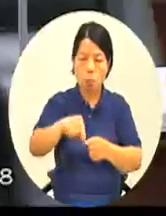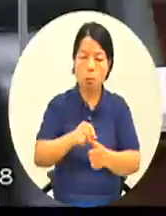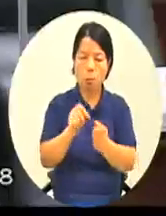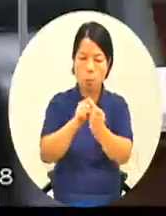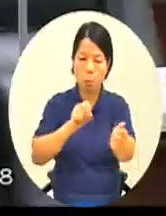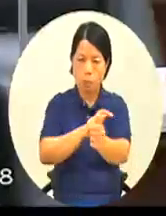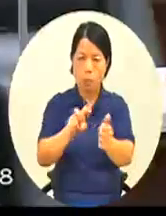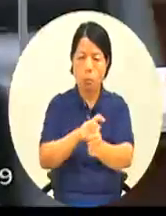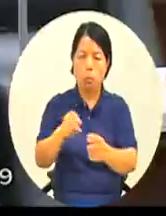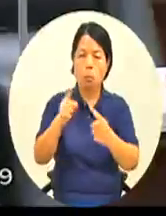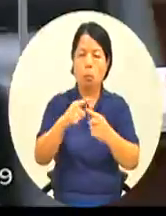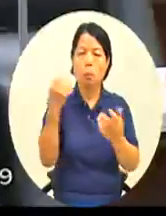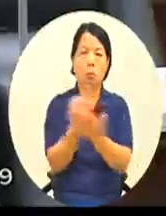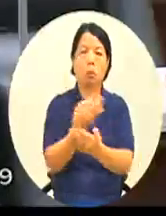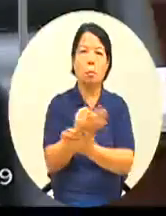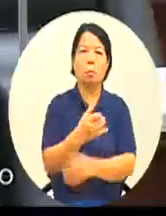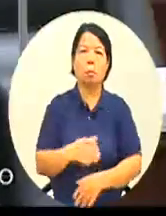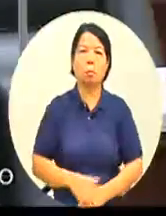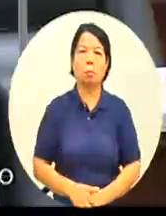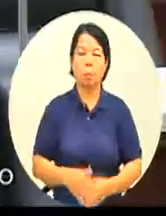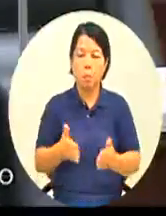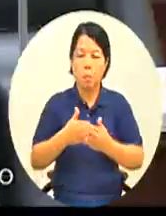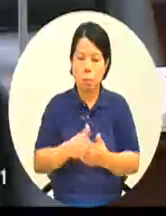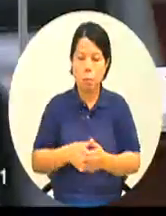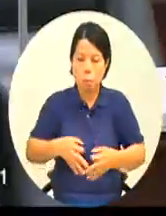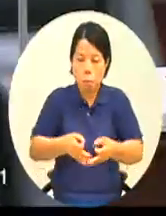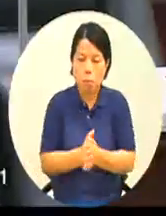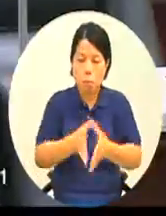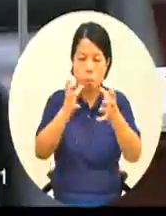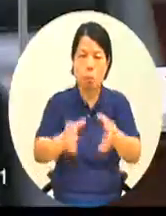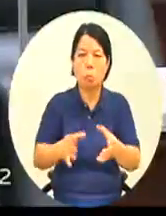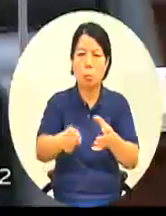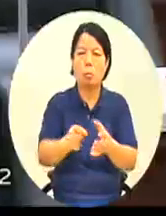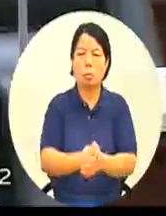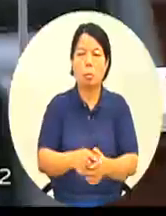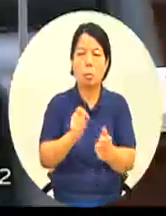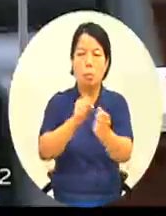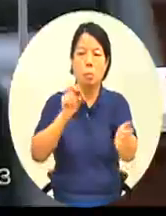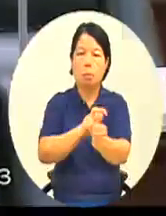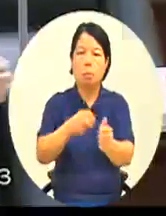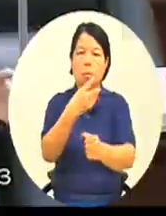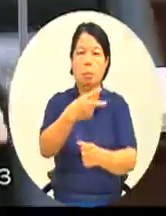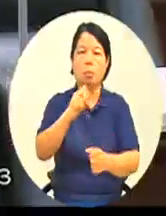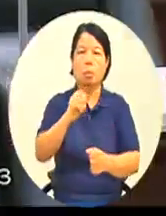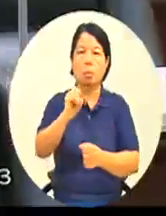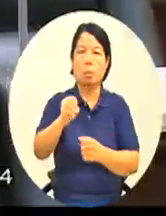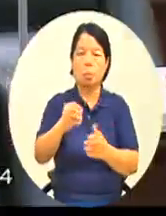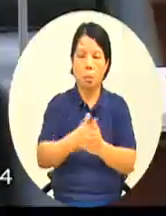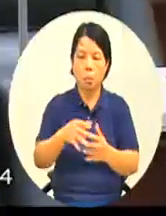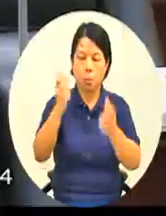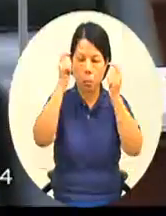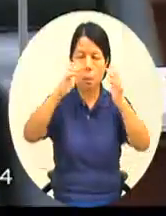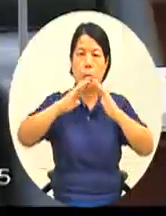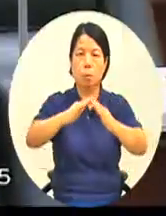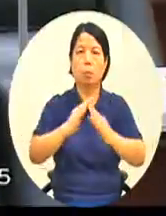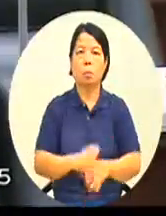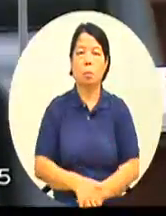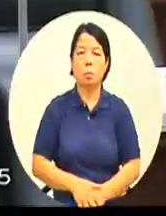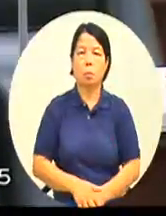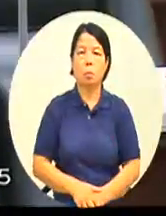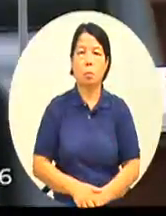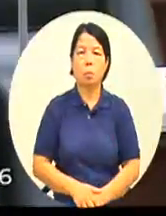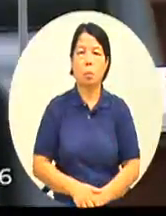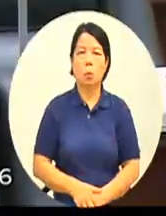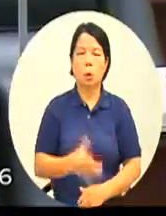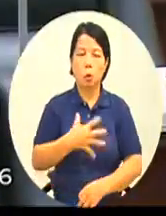的人力都不足，那我们马上要推这个长照 2.0。 那我坦白讲，我们高雄市真的是年龄